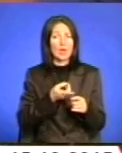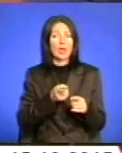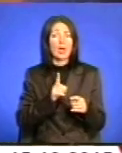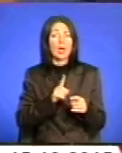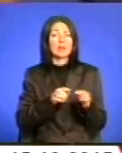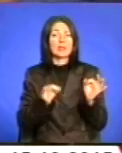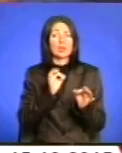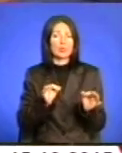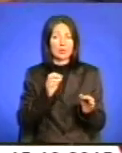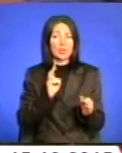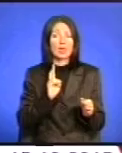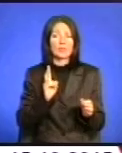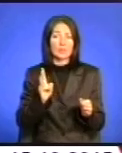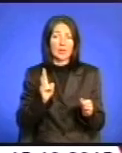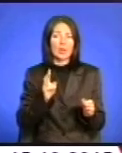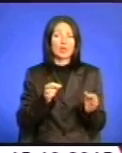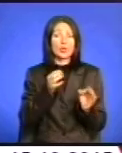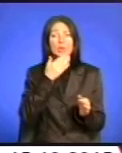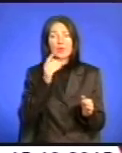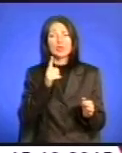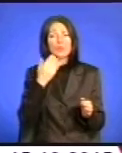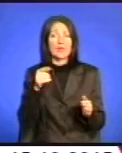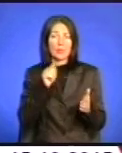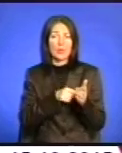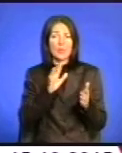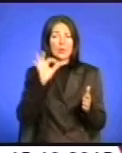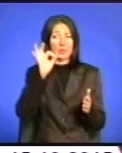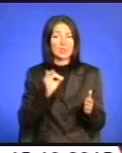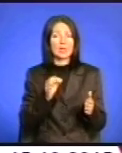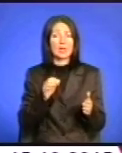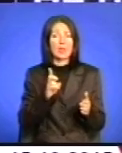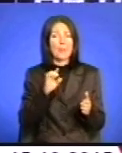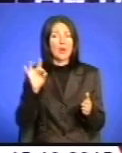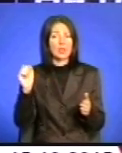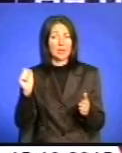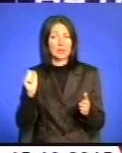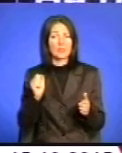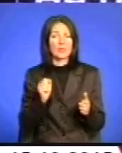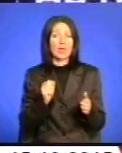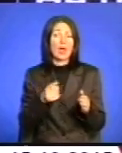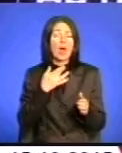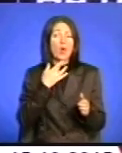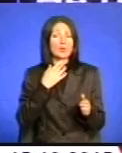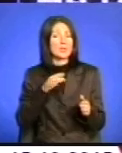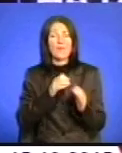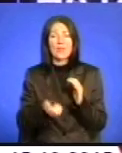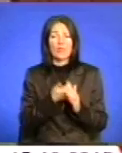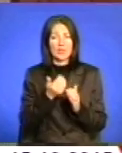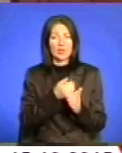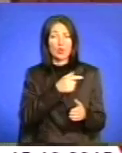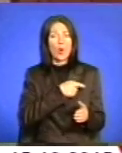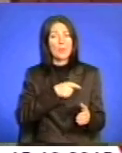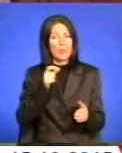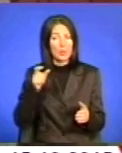пройшли 5-відсотковий бар'єр? На підтримку свободівського звернення голосів таки не вистачило, відтак депутати пішли